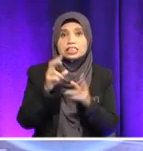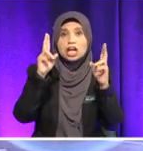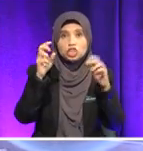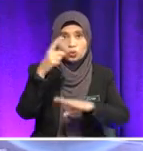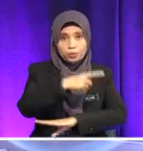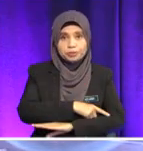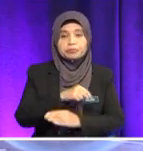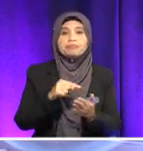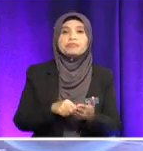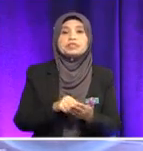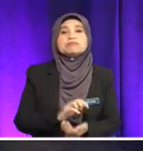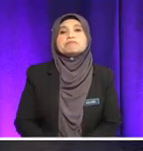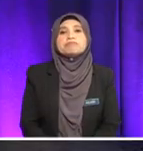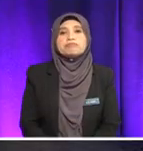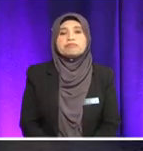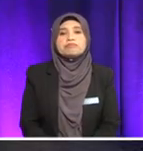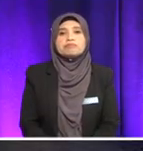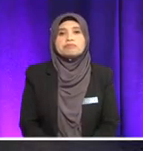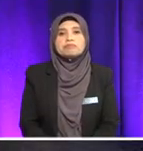topik yang seterusnya